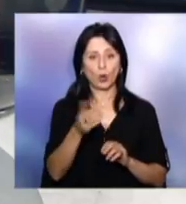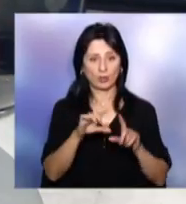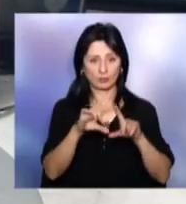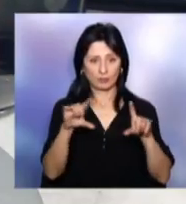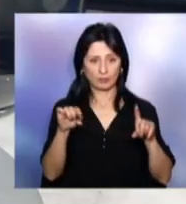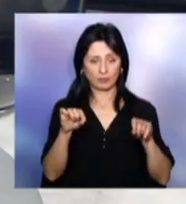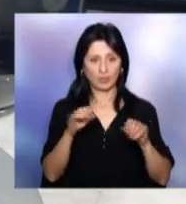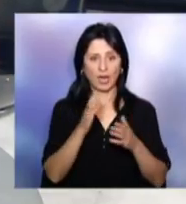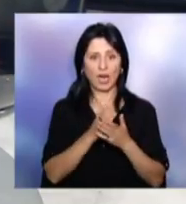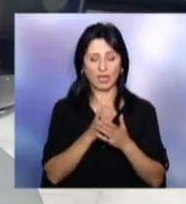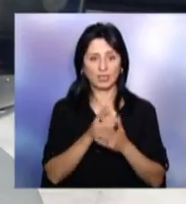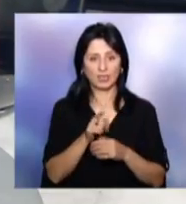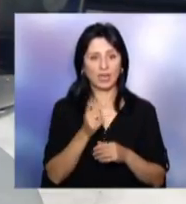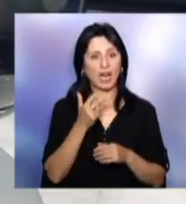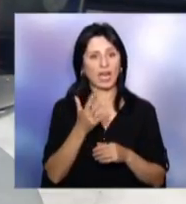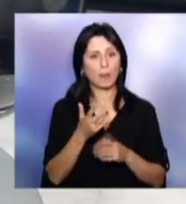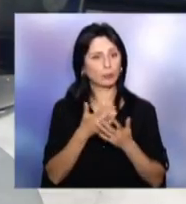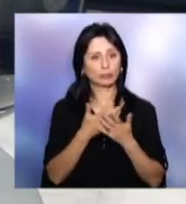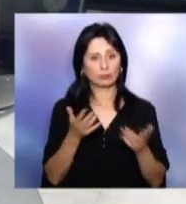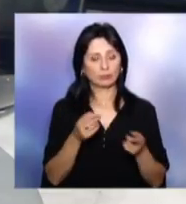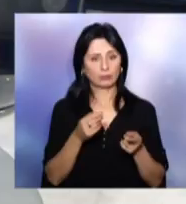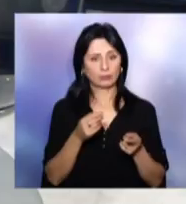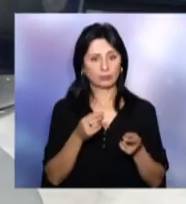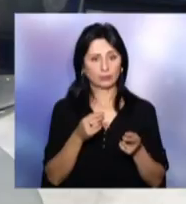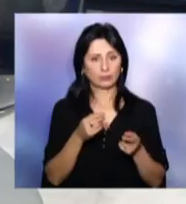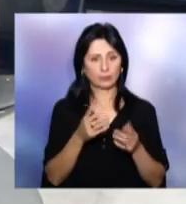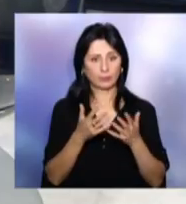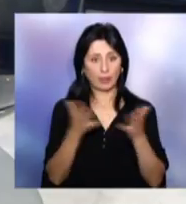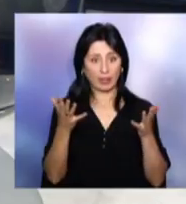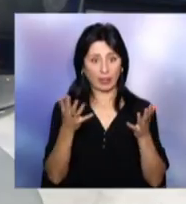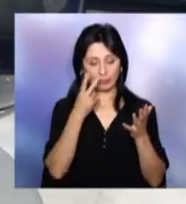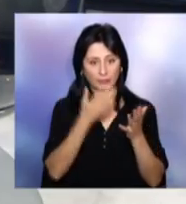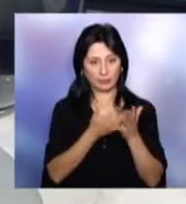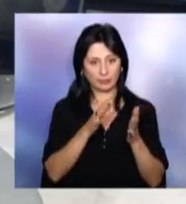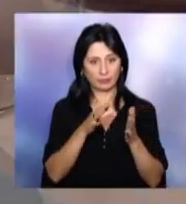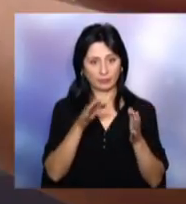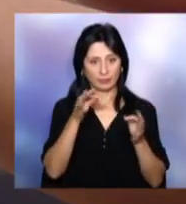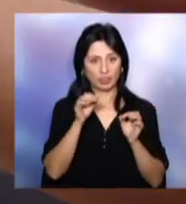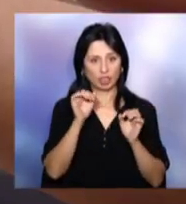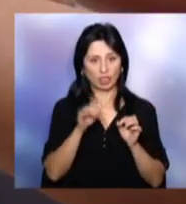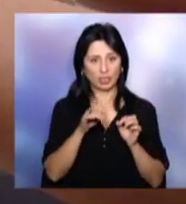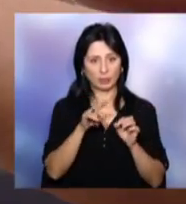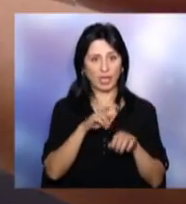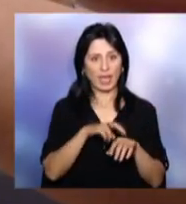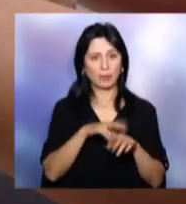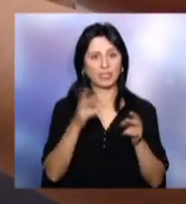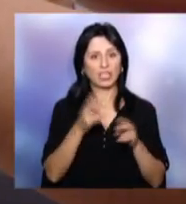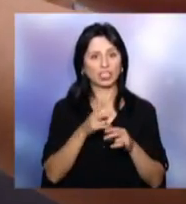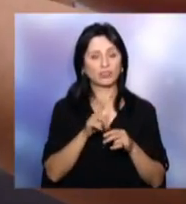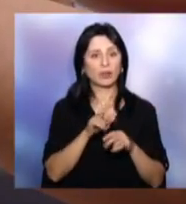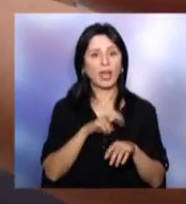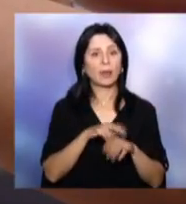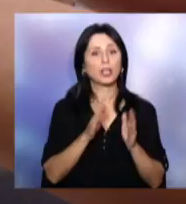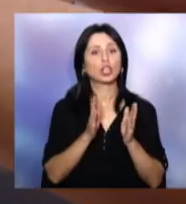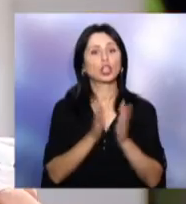ჩანთები. Არის რამოდენიმე სახის, არის ესეთი გამჭირვალე ჩანთა, რომელიც შეიძლება ექიმს დასჭირდეს და